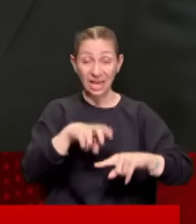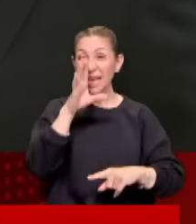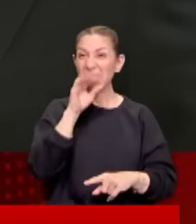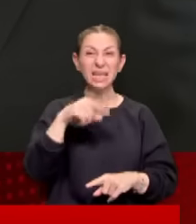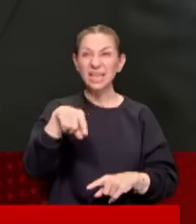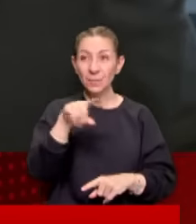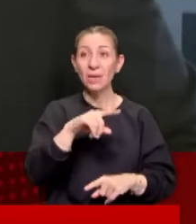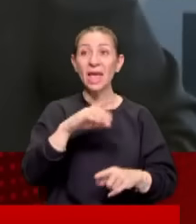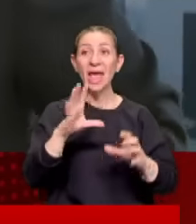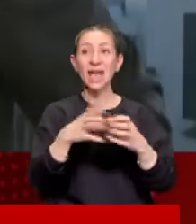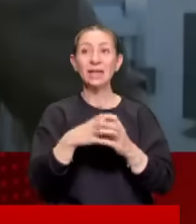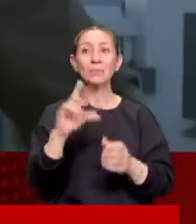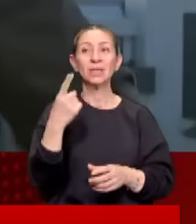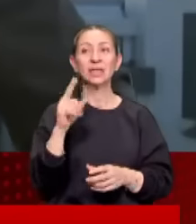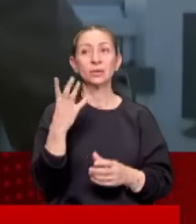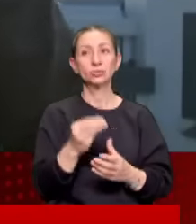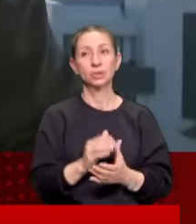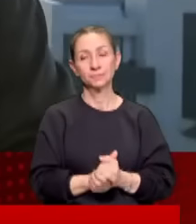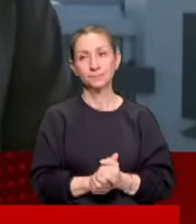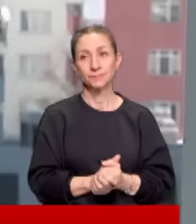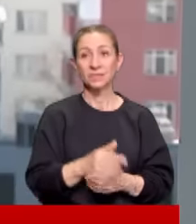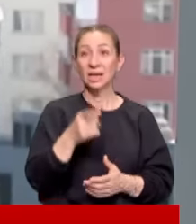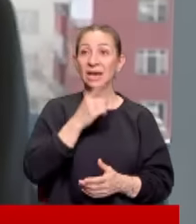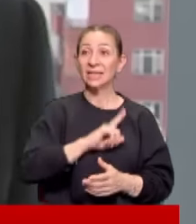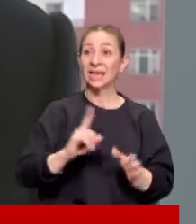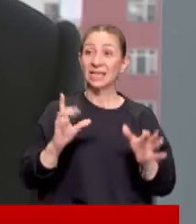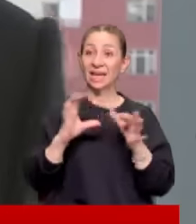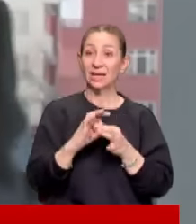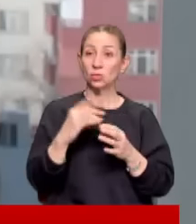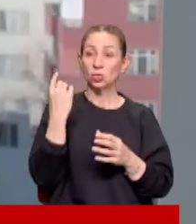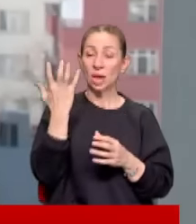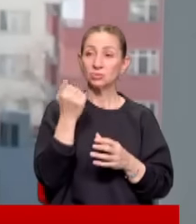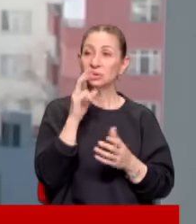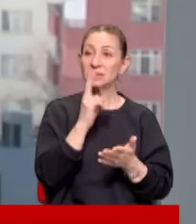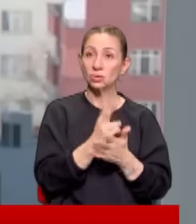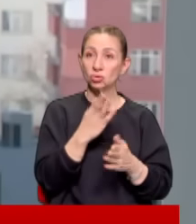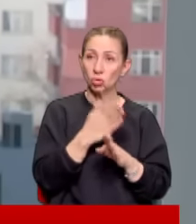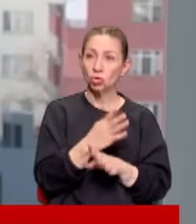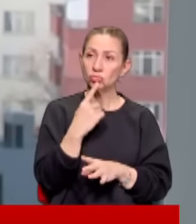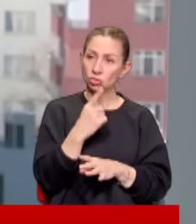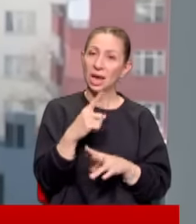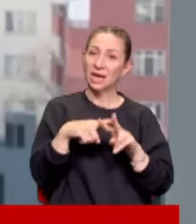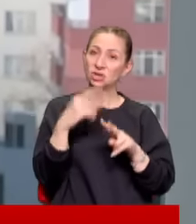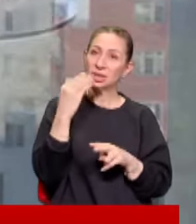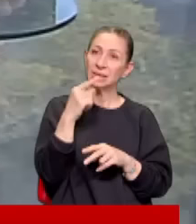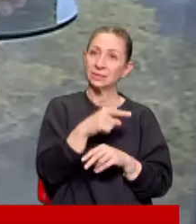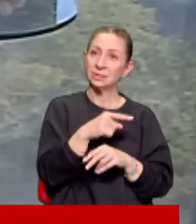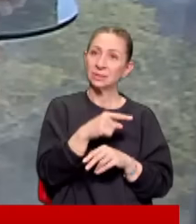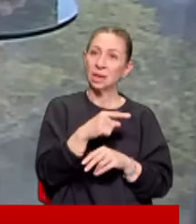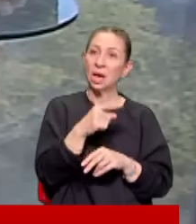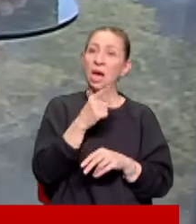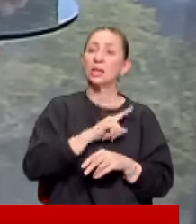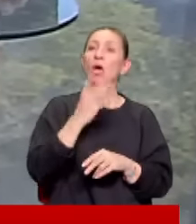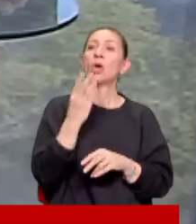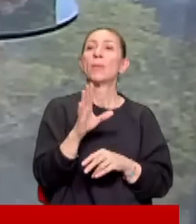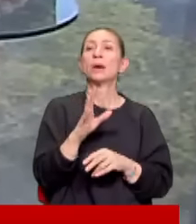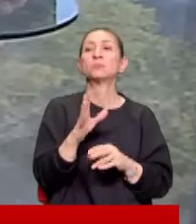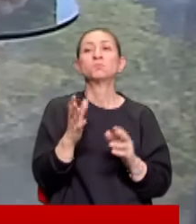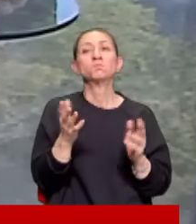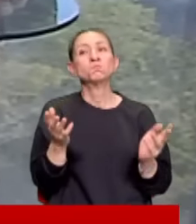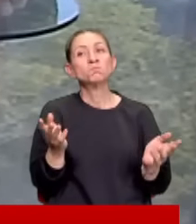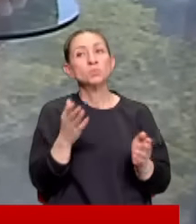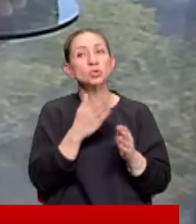herkes ekip lideri olacaktır. Adaylıkla ilgili dün almış olduğu karar da doğrudur diyor musunuz Sayın Akşener'in? Yani aday olmama. Yani